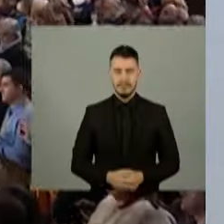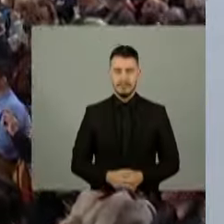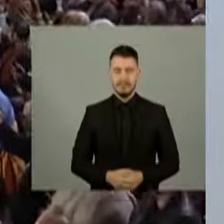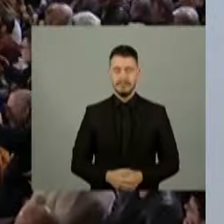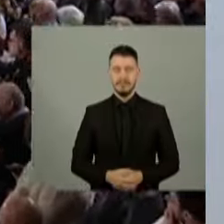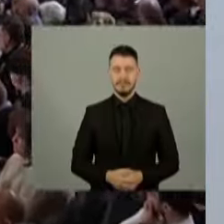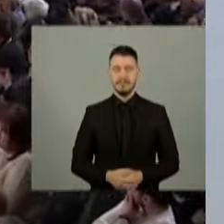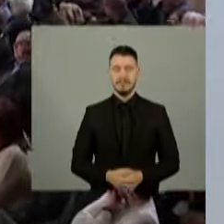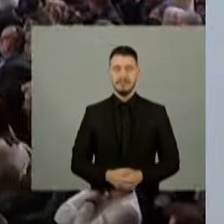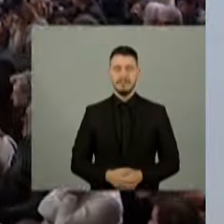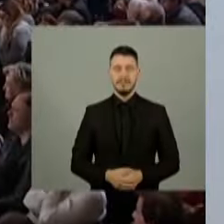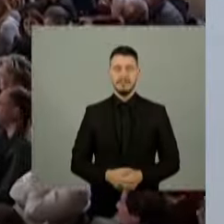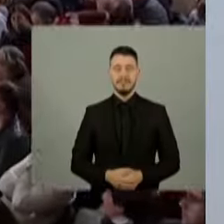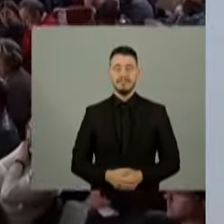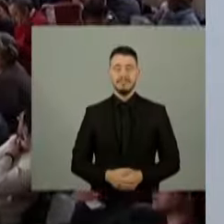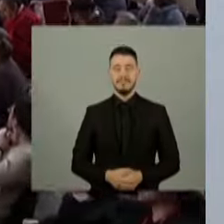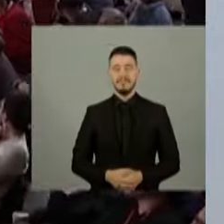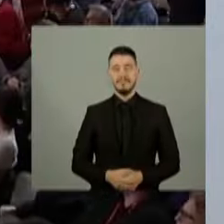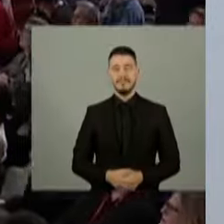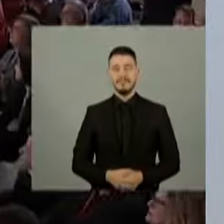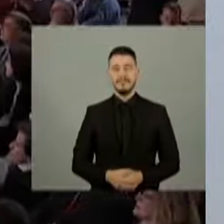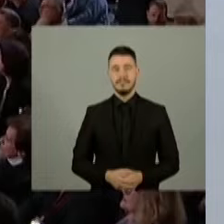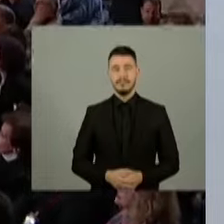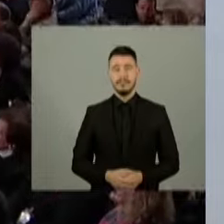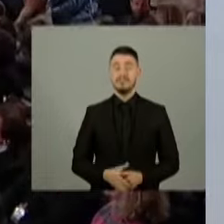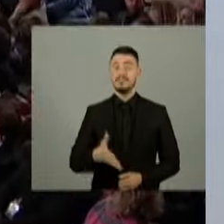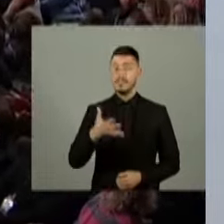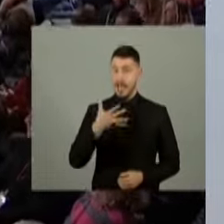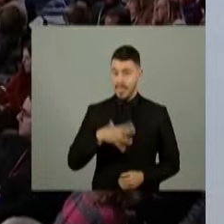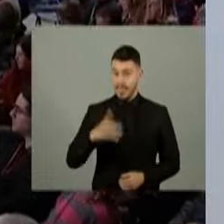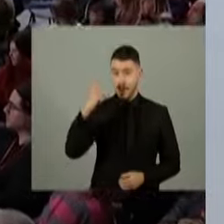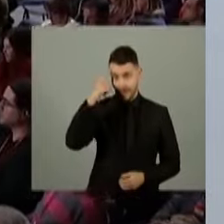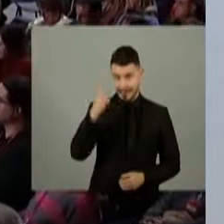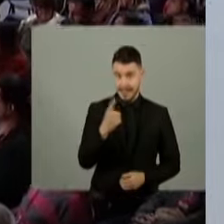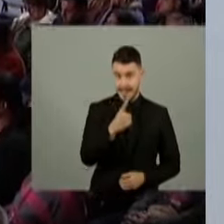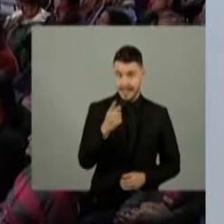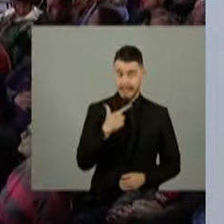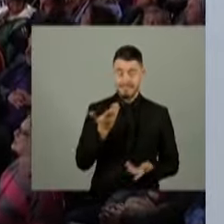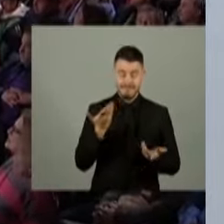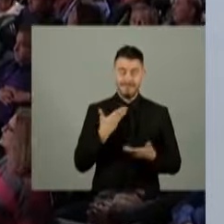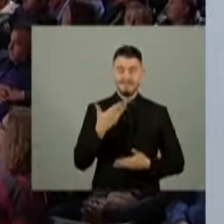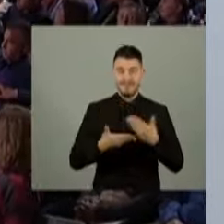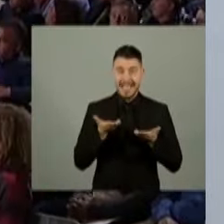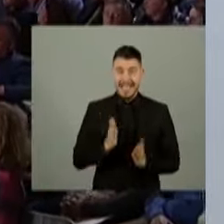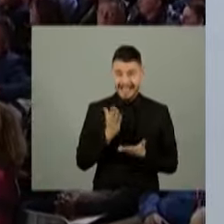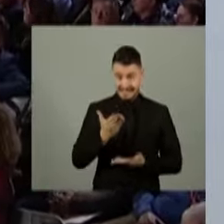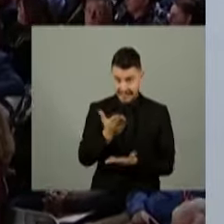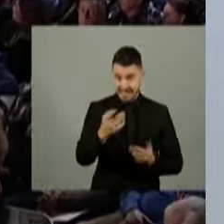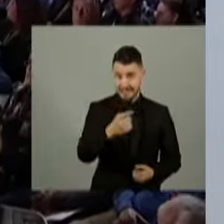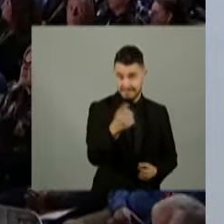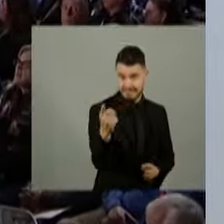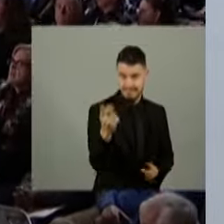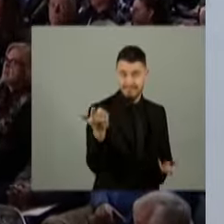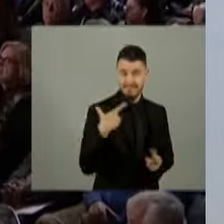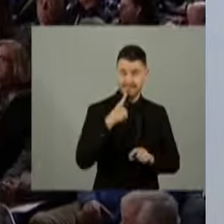διάστημα και τη στάση του και στην τελευταία φάση, οπότε αρνήθηκε να μπουν σε μια συνεδριακή διαδικασία ανοιχτού